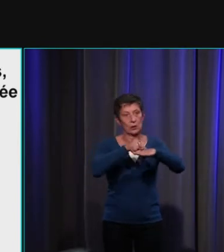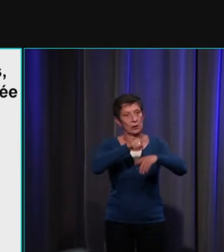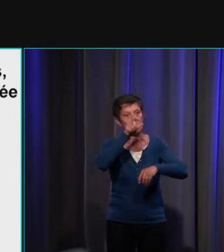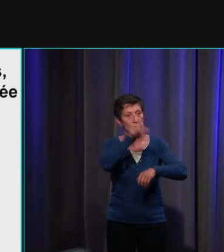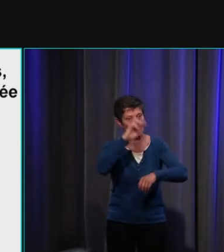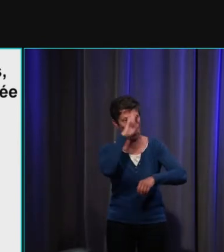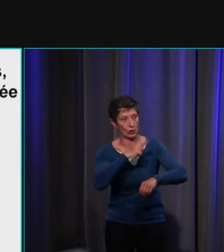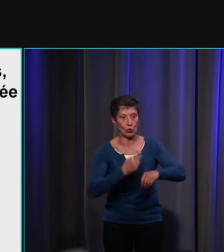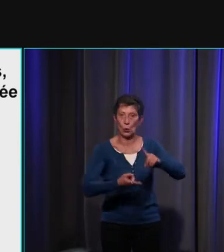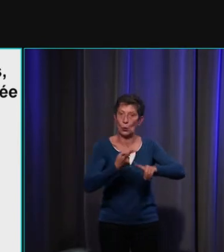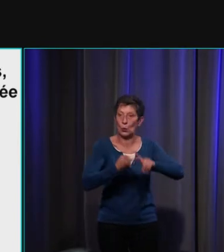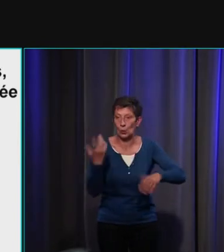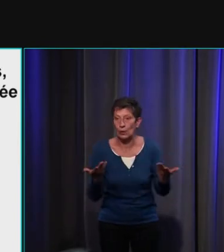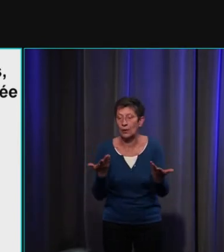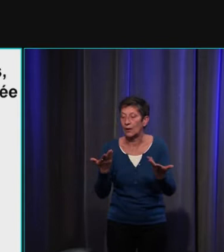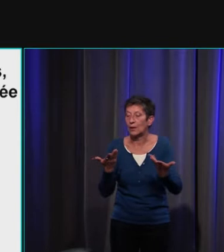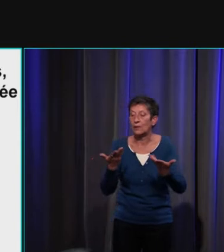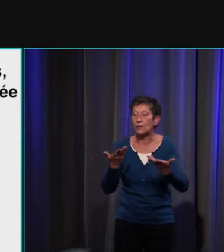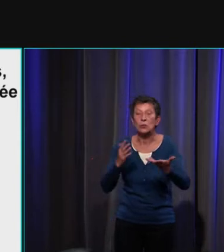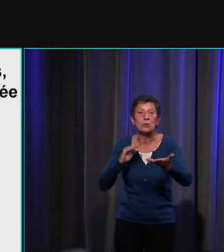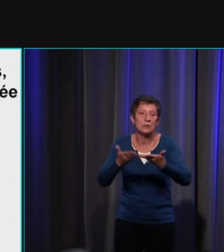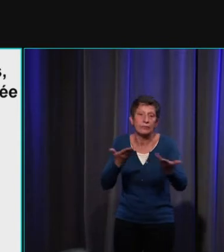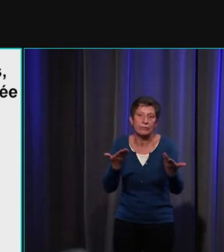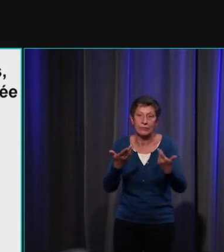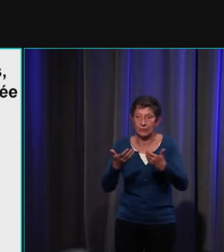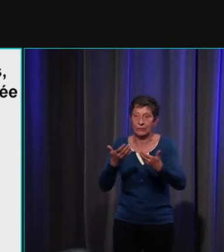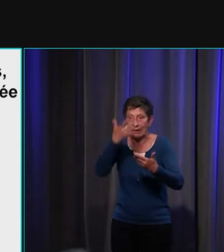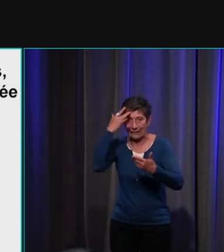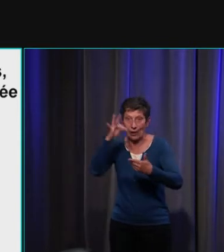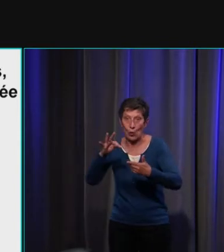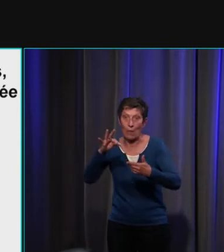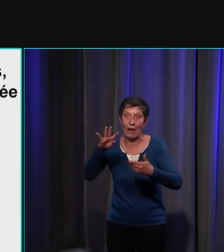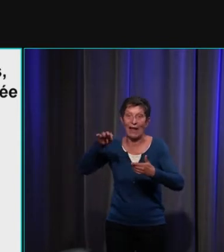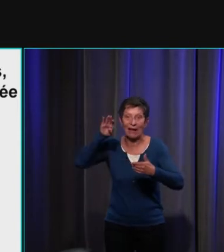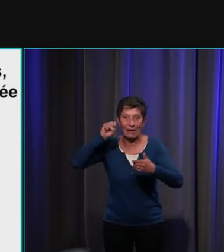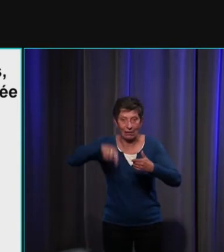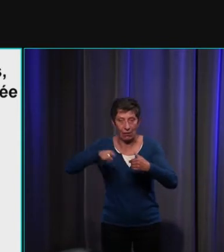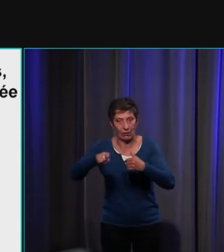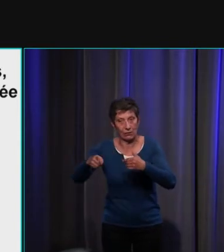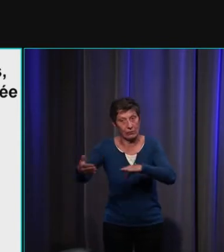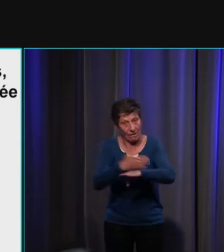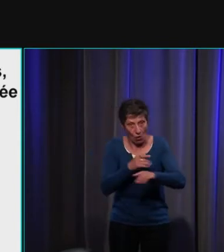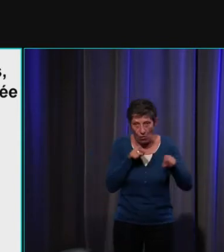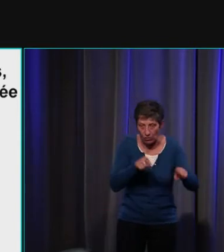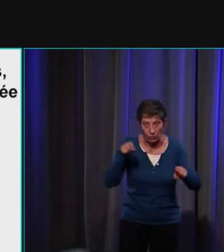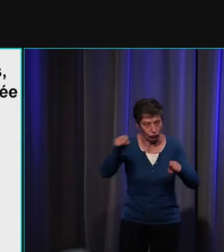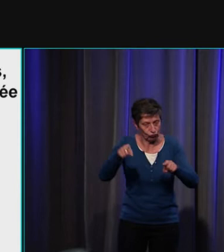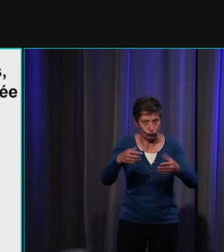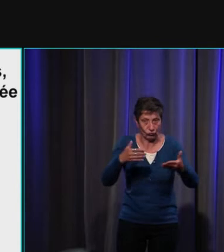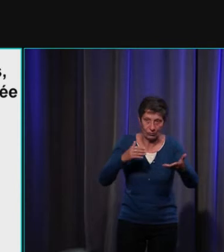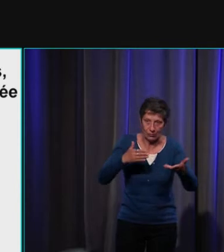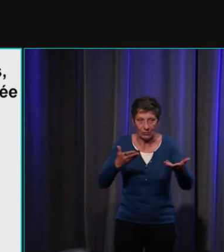moyen âge avant l'arrivée de saint thomas d'aquin et l'acceptation de l'aristotélisme donc on est dans un contexte beaucoup plus